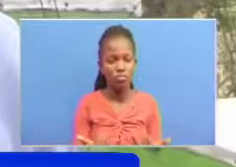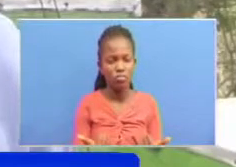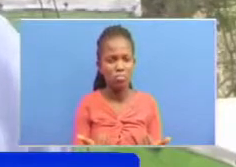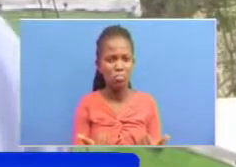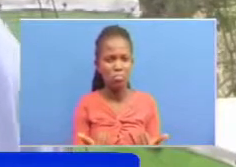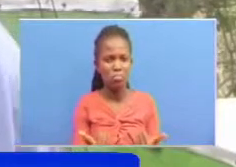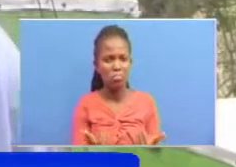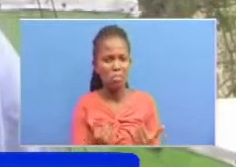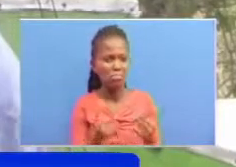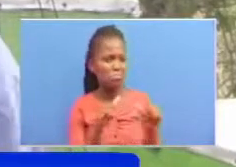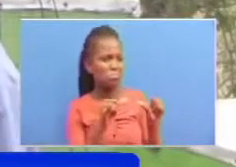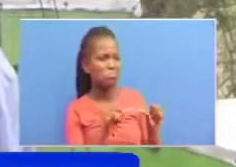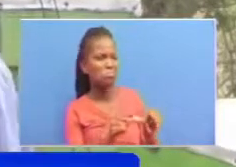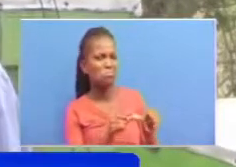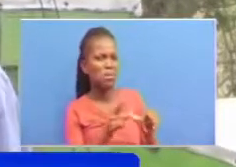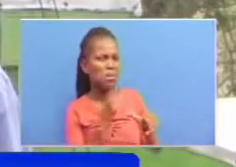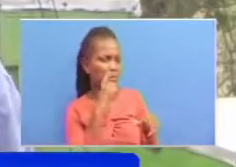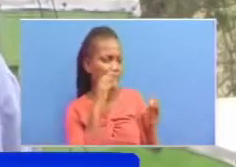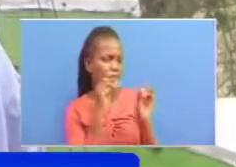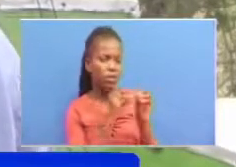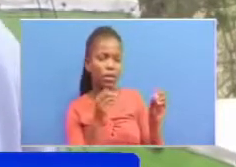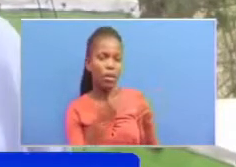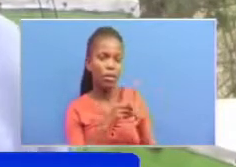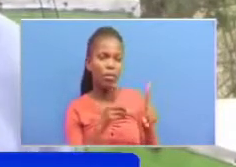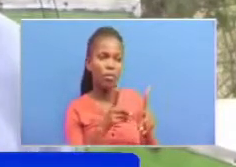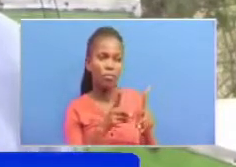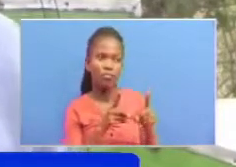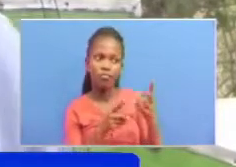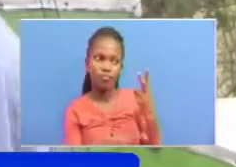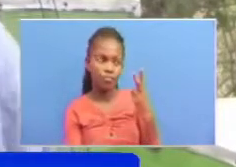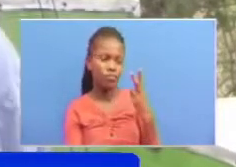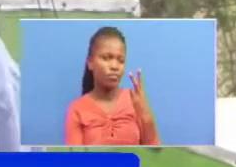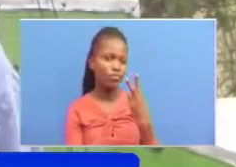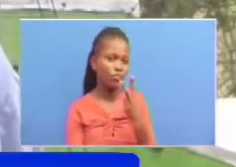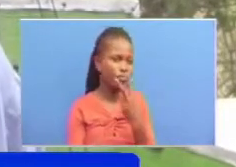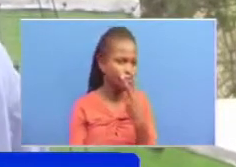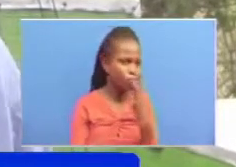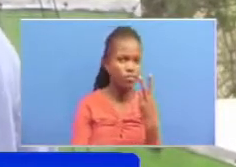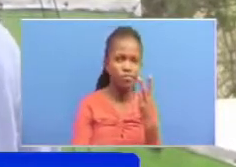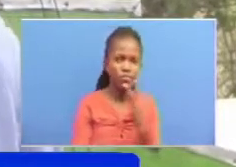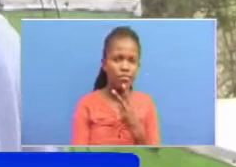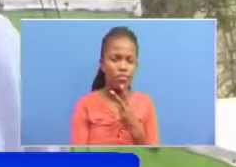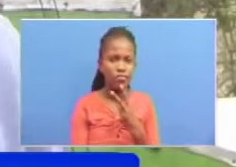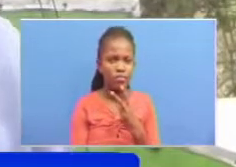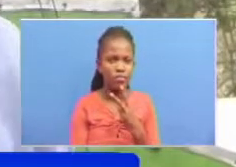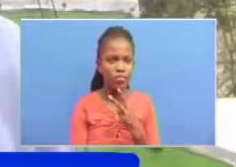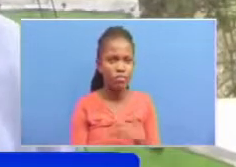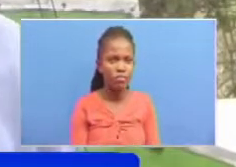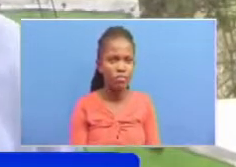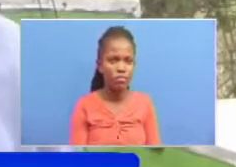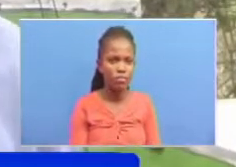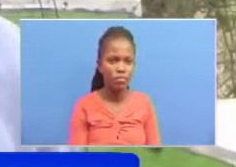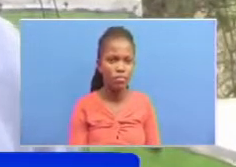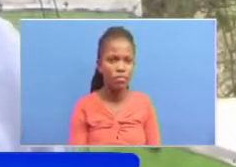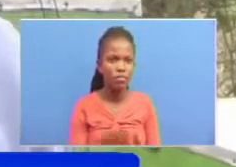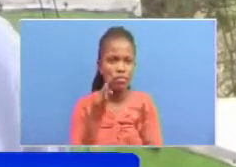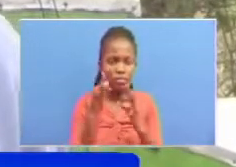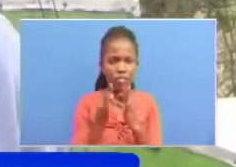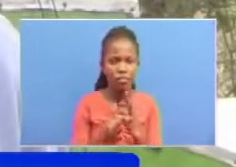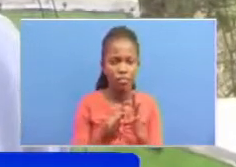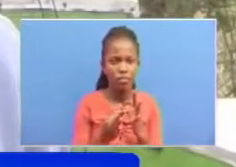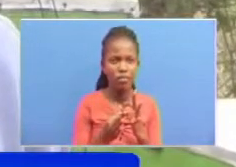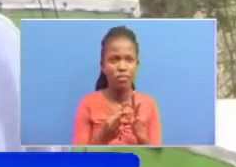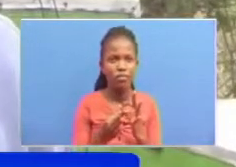leku ikalamana ni mayai leku vinduka makona kila cha atumiwe. Mome ana kubikabubu. Nundu weza imedhi yo maga